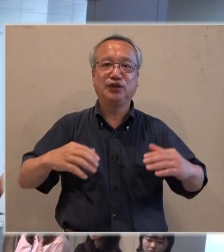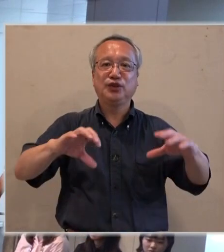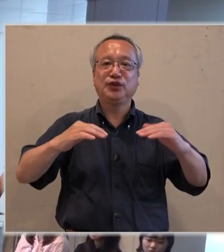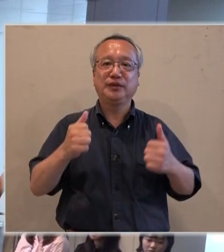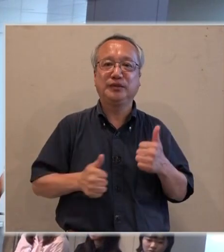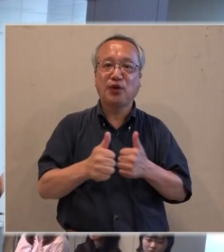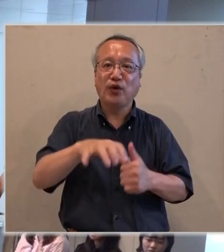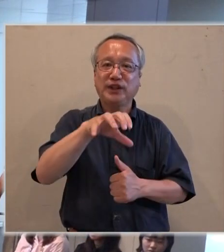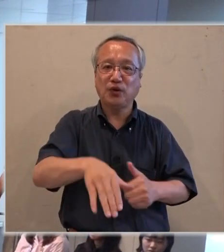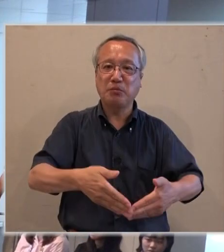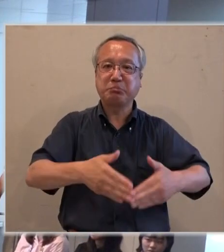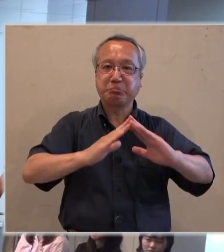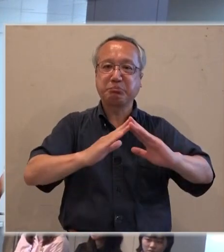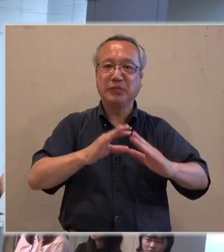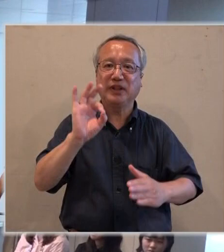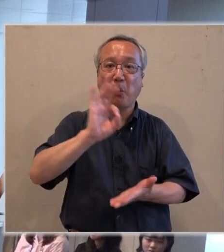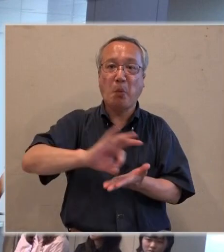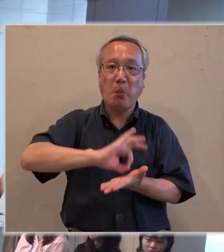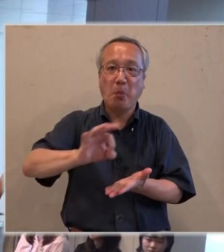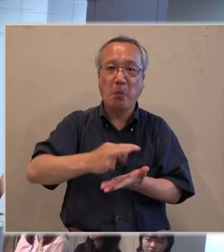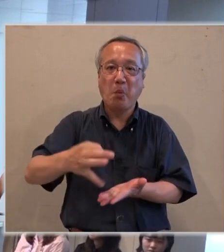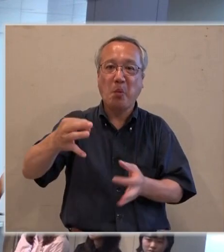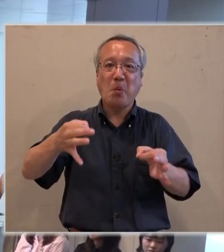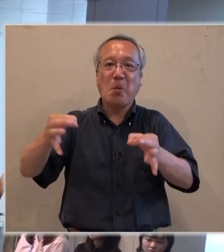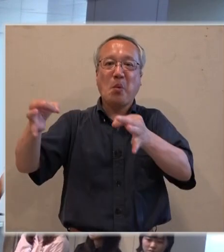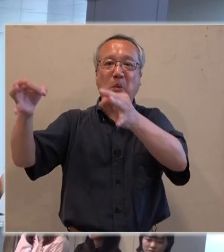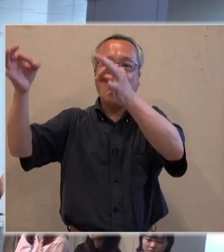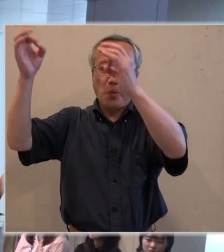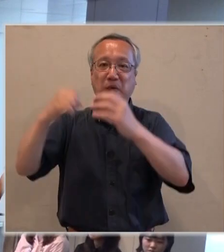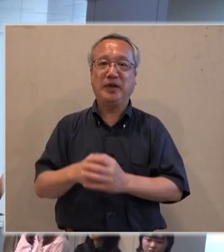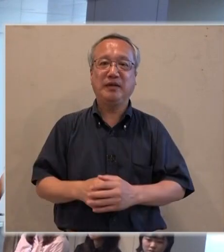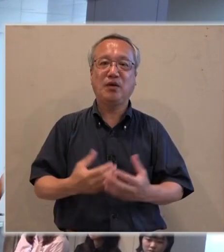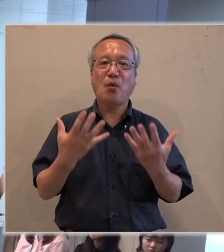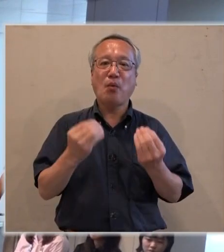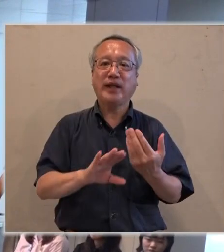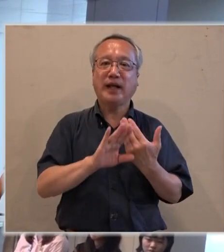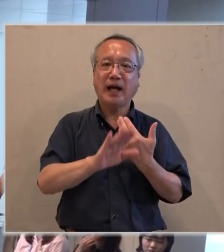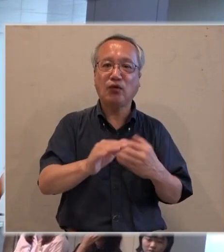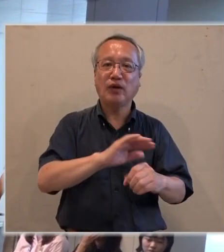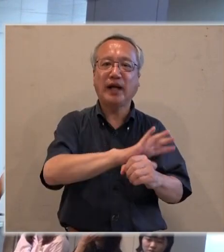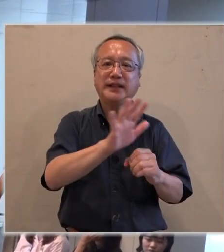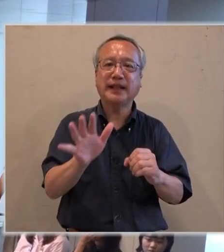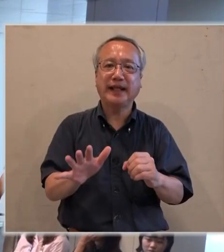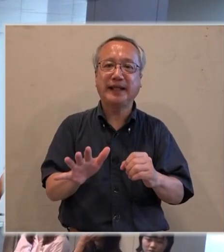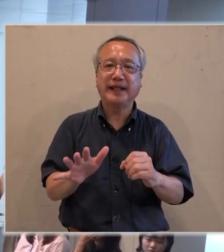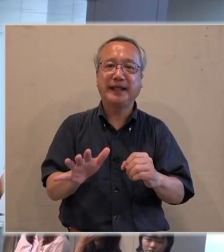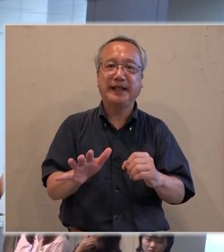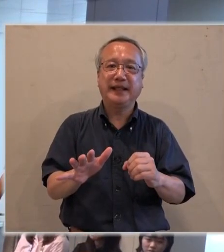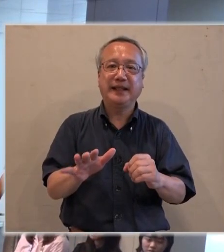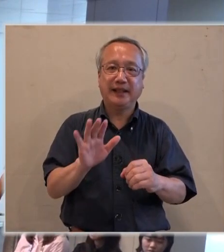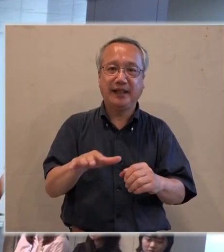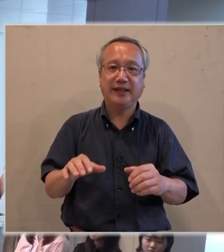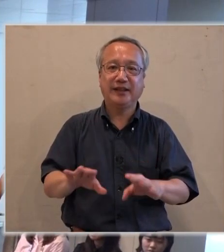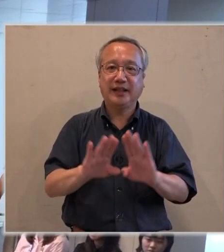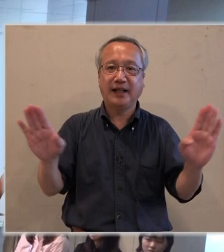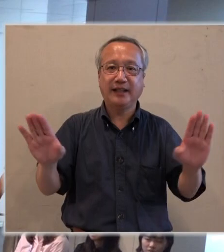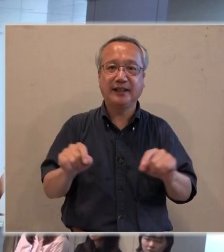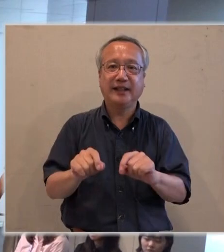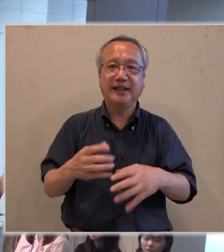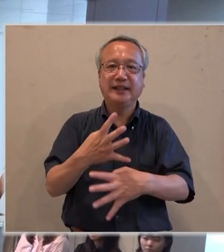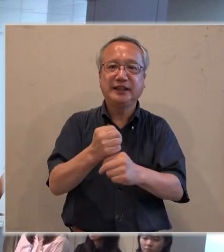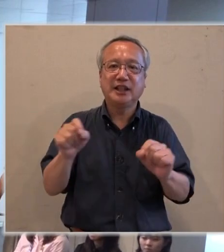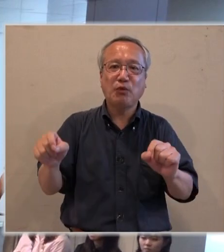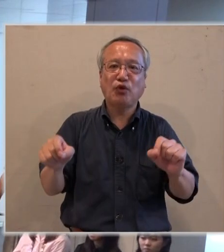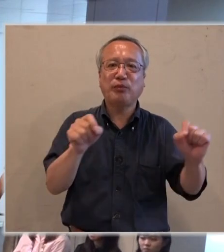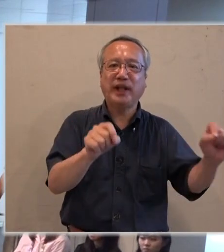く、で終わって、新型コロナで開催時期も伸びて本当にやるんだろうか